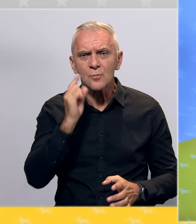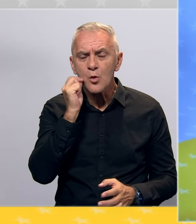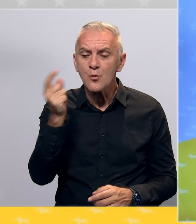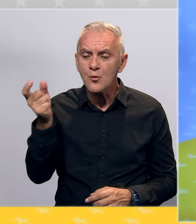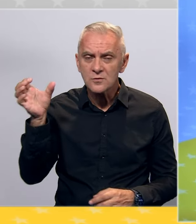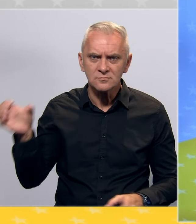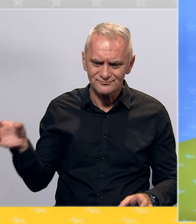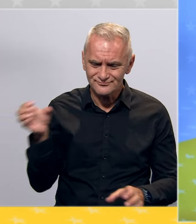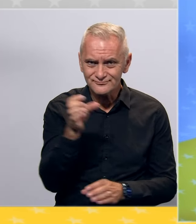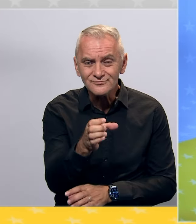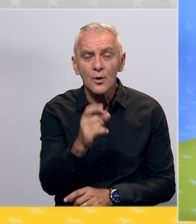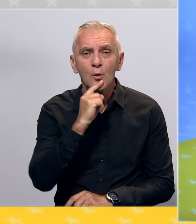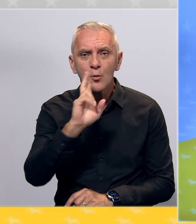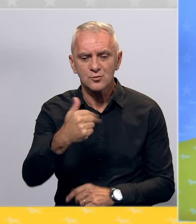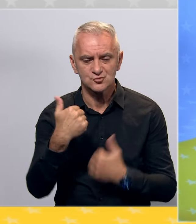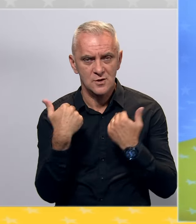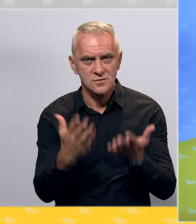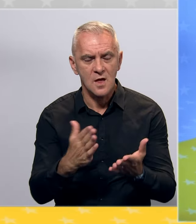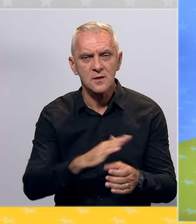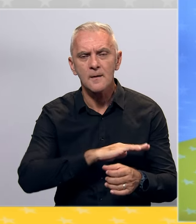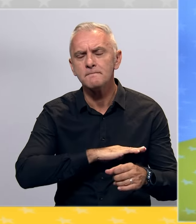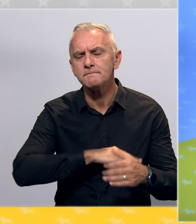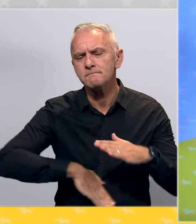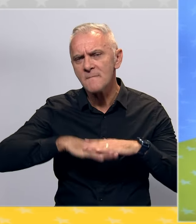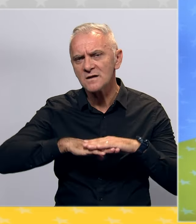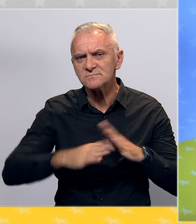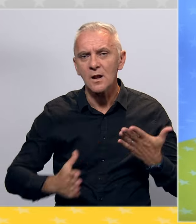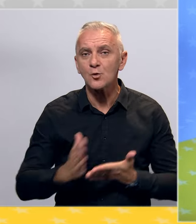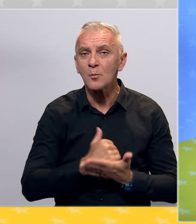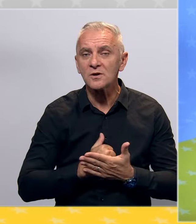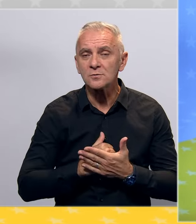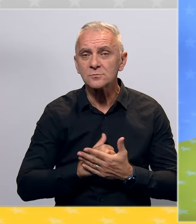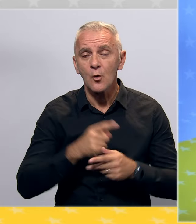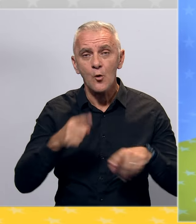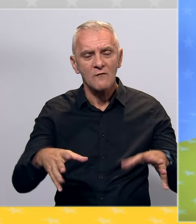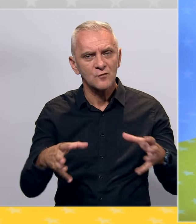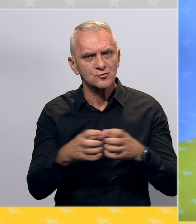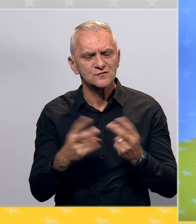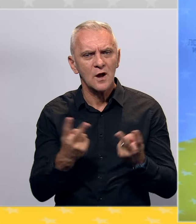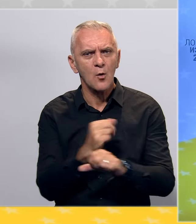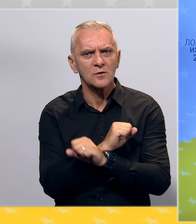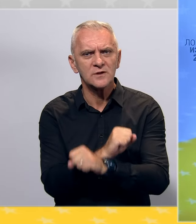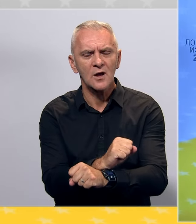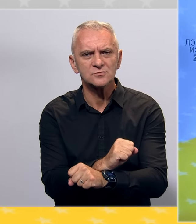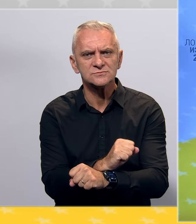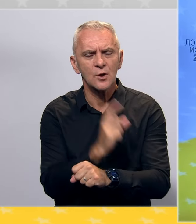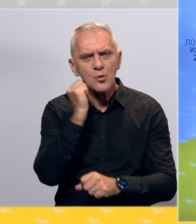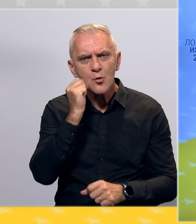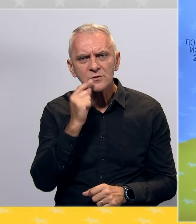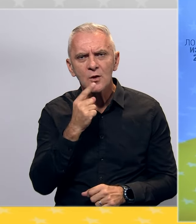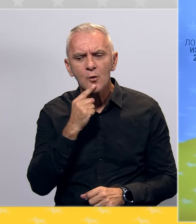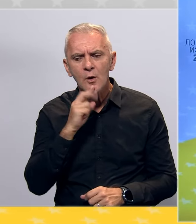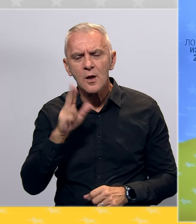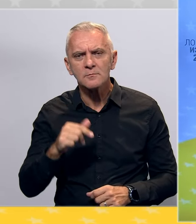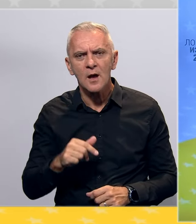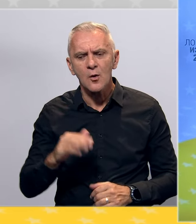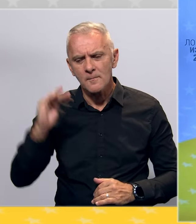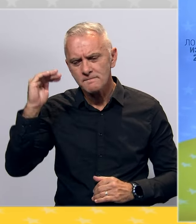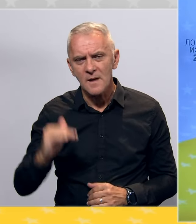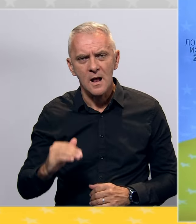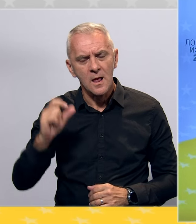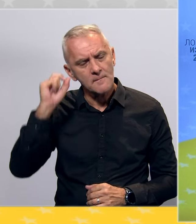pozicije odakle mogu dati svoj maksimalan doprinos. Ovo društvo je već dugo taoc ljudi niskih moralnih vrijednosti koji su okruženi